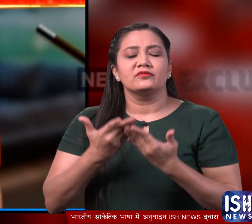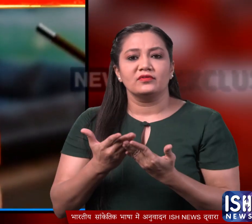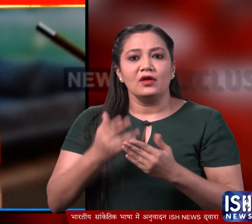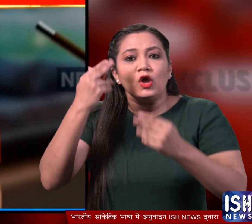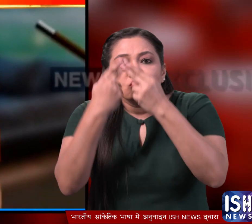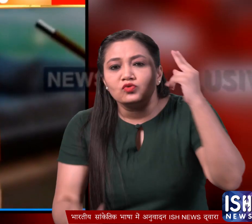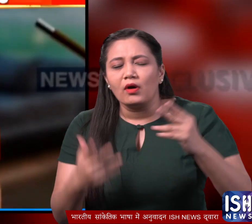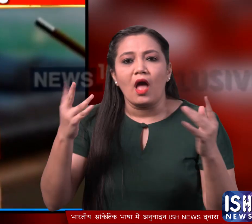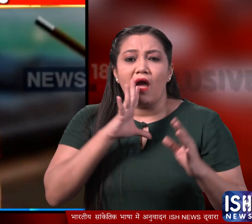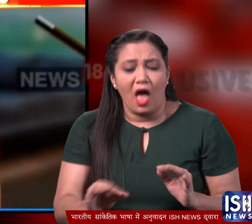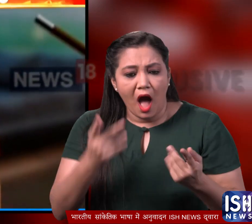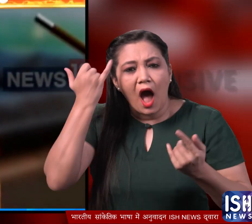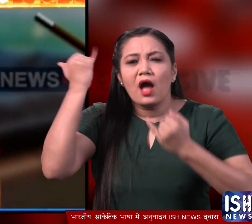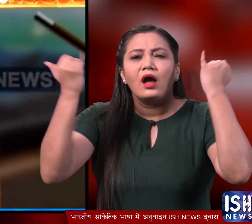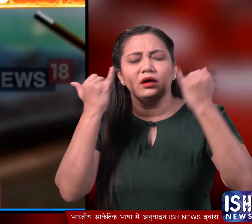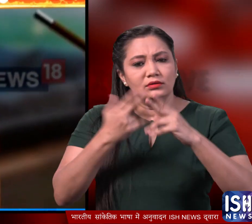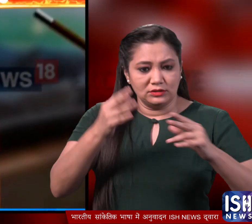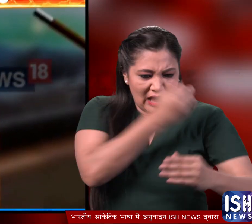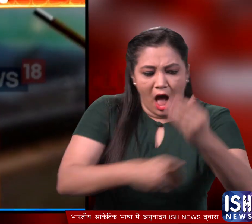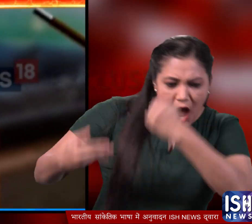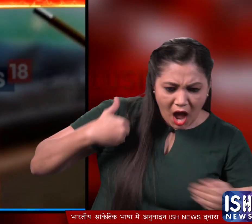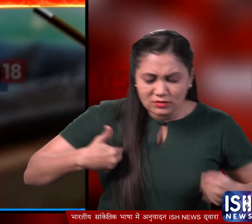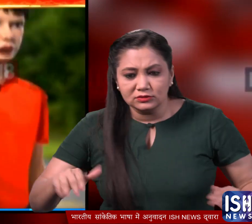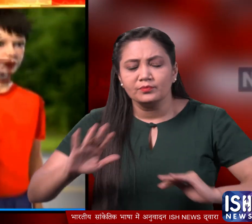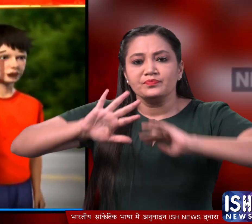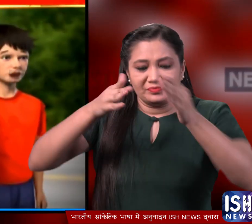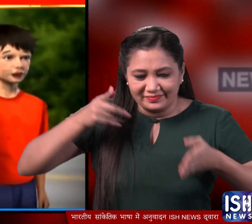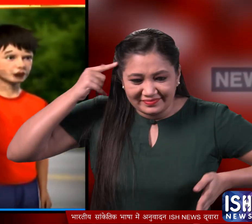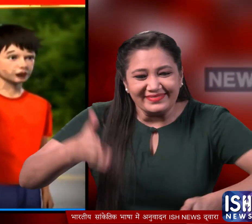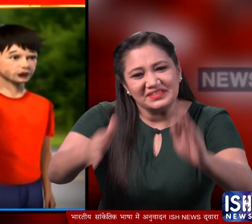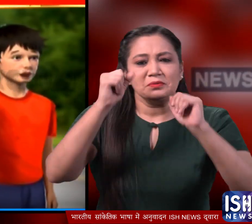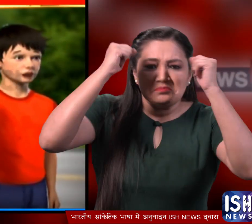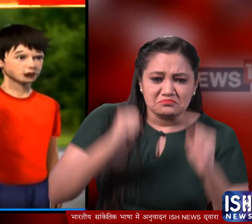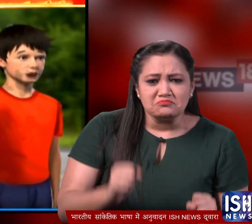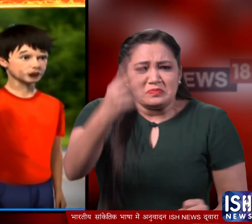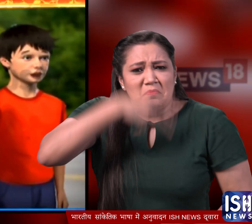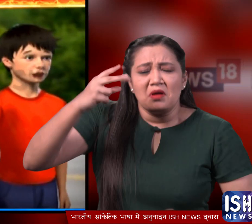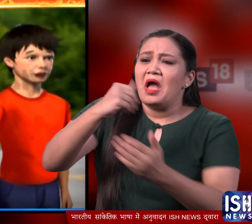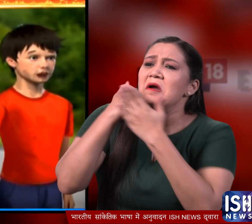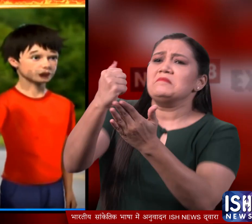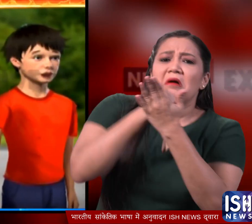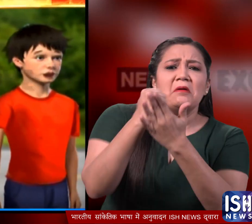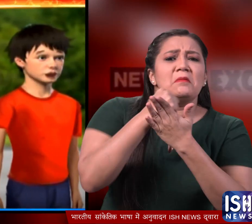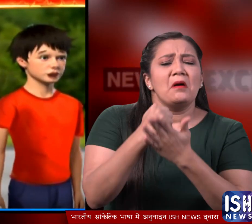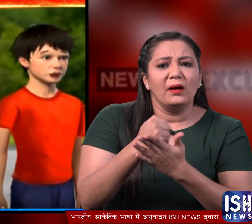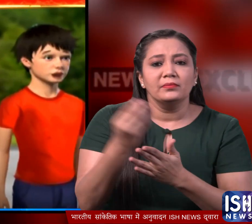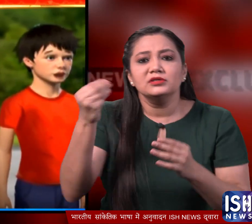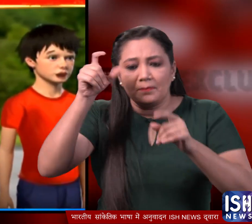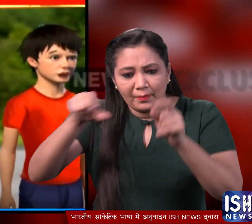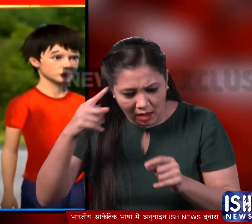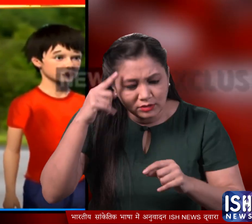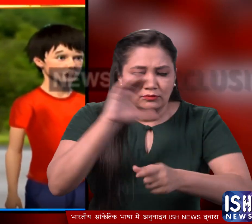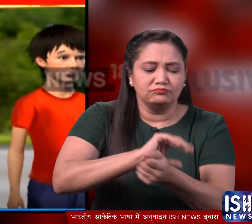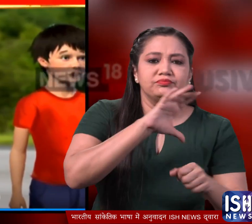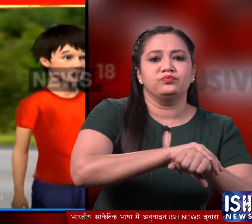نکلا مارپیٹ کی کہانی کو سچ ثابت کرنے کے لیے اس نے اپنے آپ کو گھائل بھی کر لیا اس کے بعد وہ سڑک کے کنارے روتے ہوئے لوگوں سے مدد مانگنے لگا تو کچھ